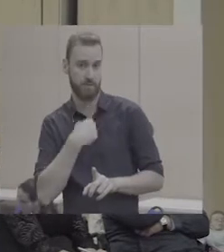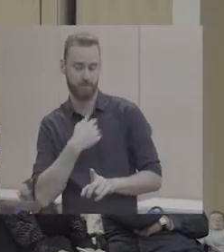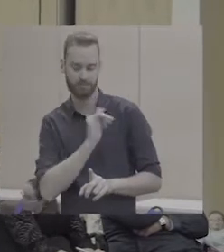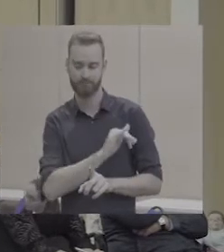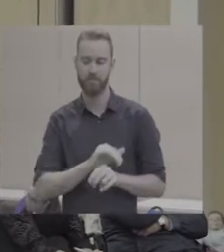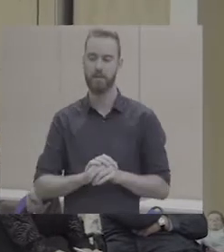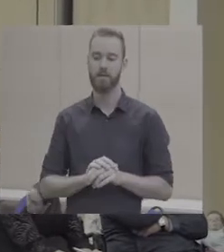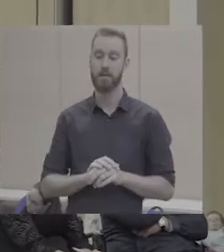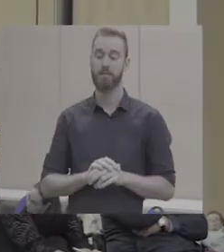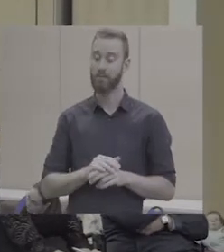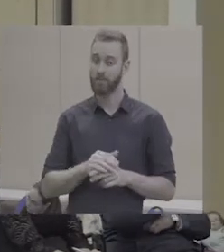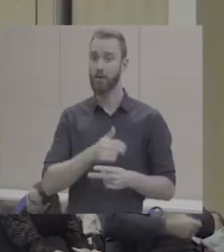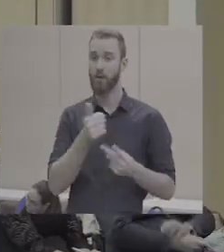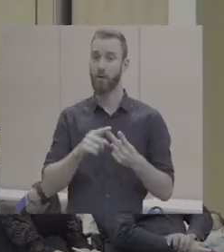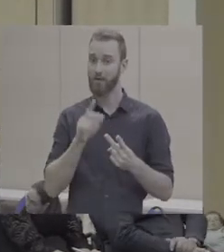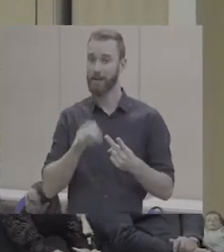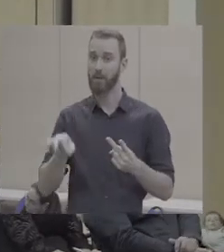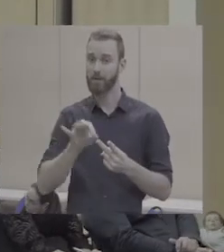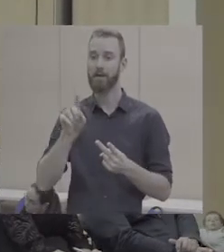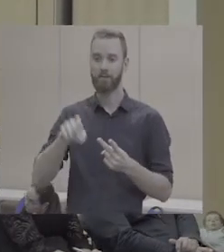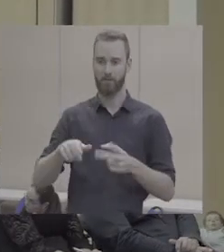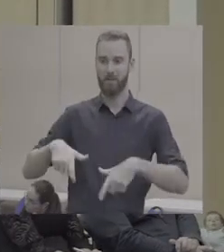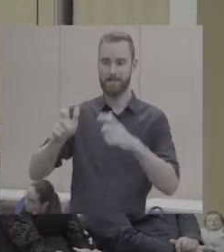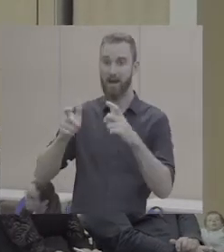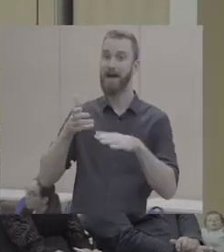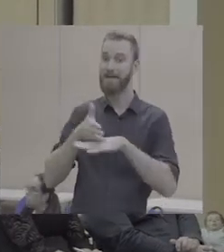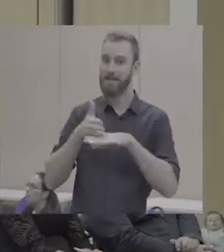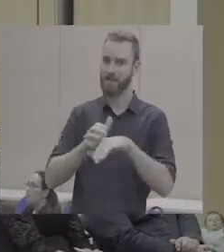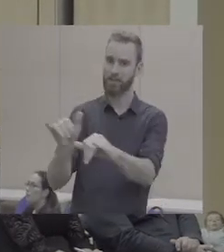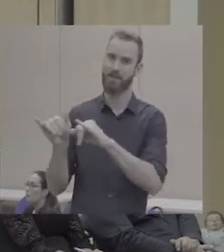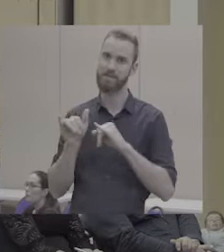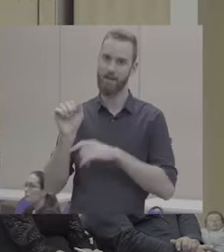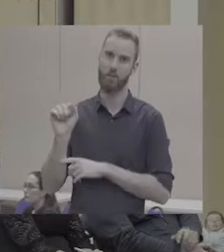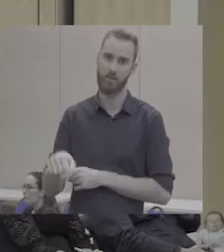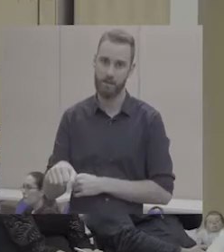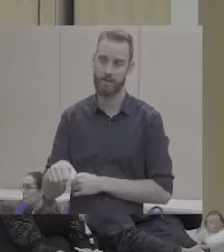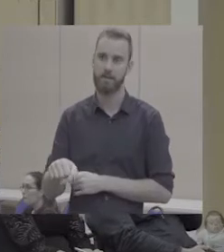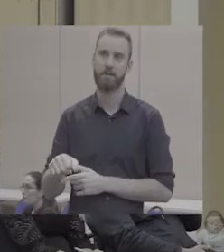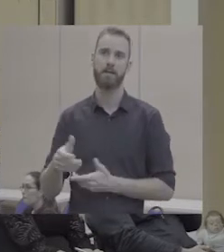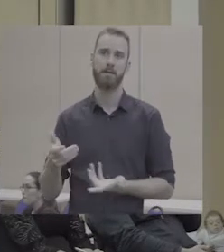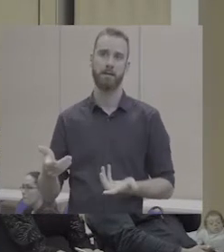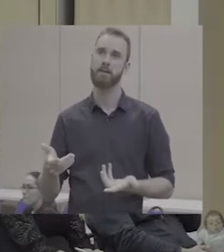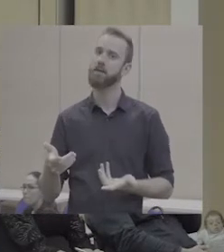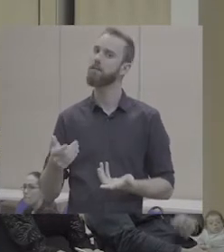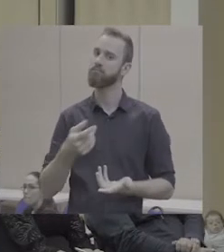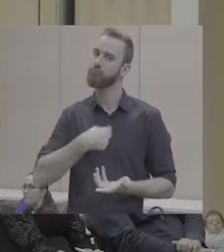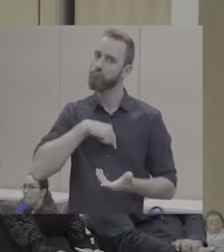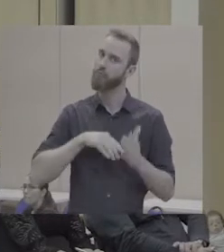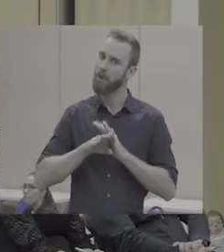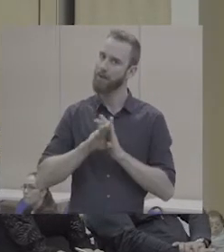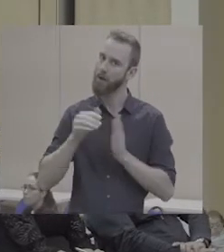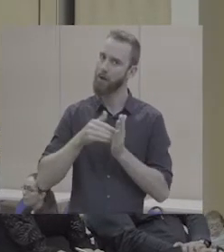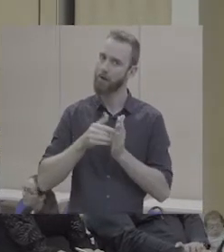des éléments importants, c'est de s'assurer d'avoir un bâtiment universellement accessible. Donc oui, puis on a matière à